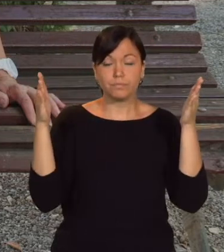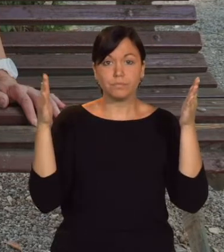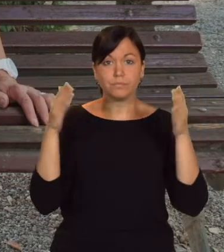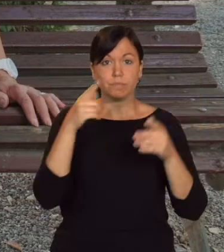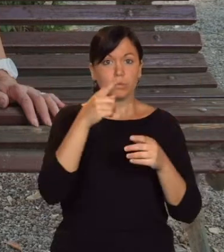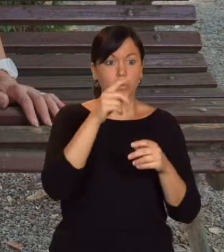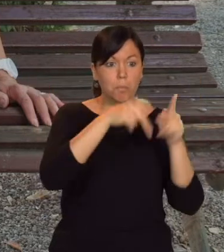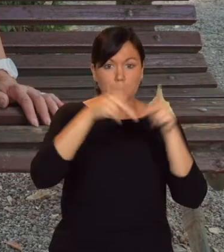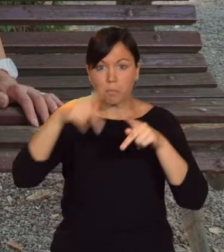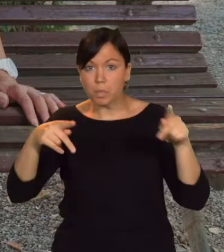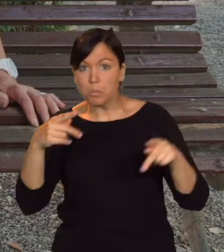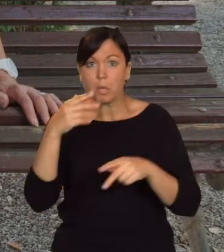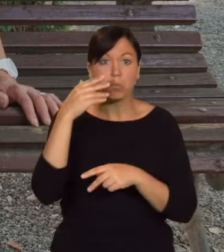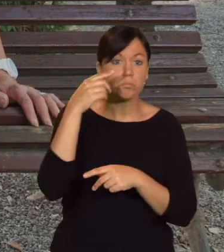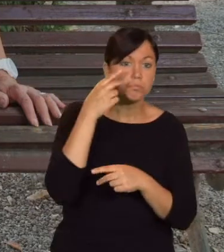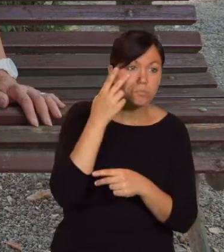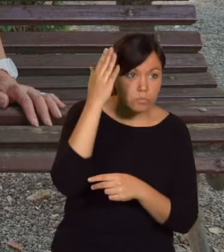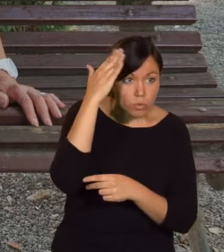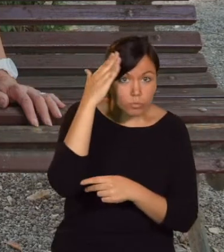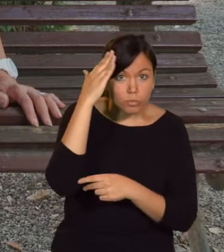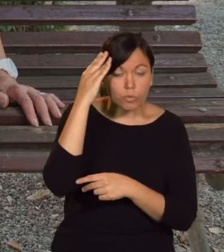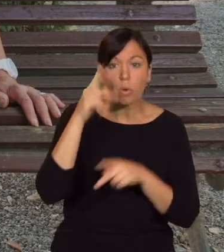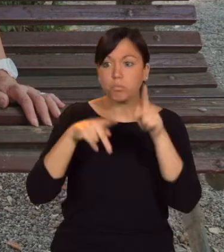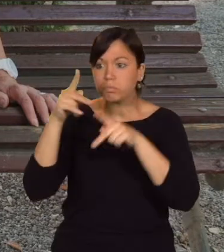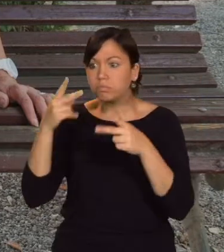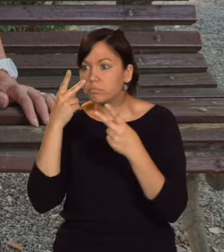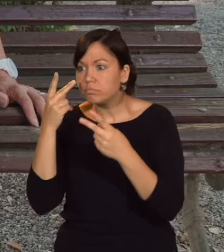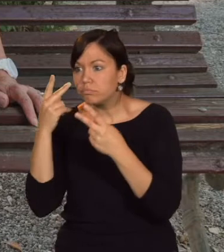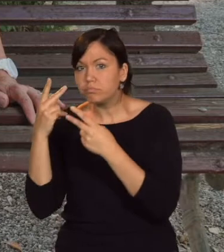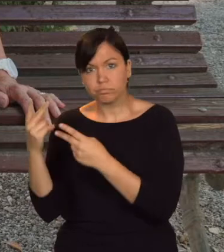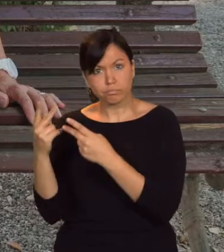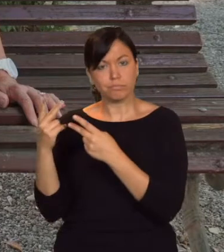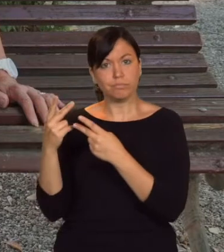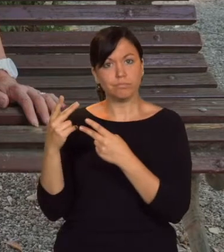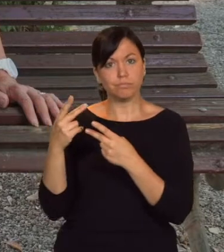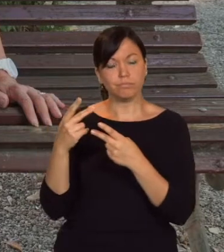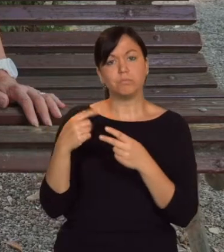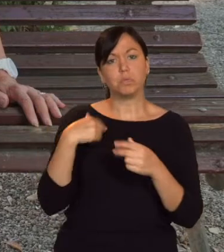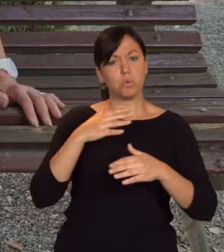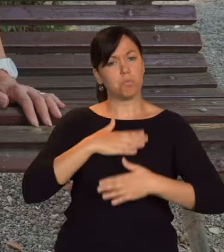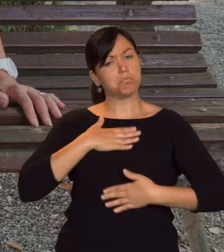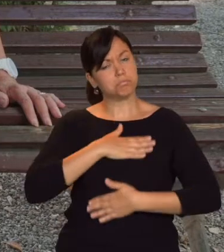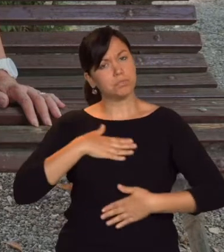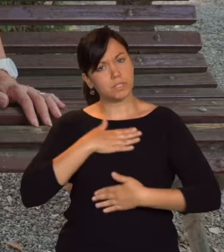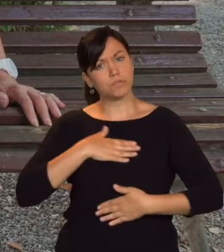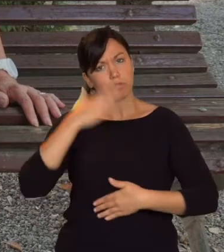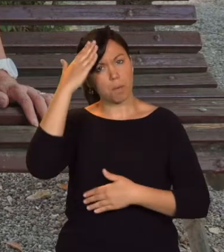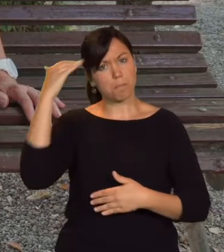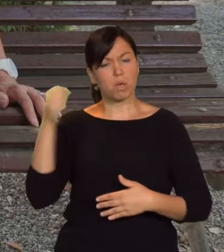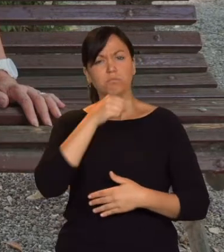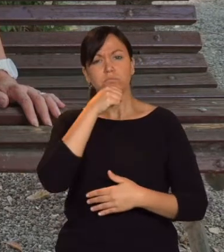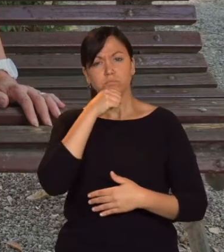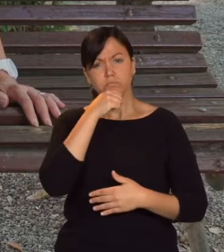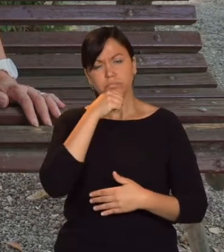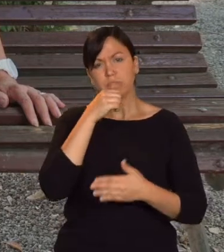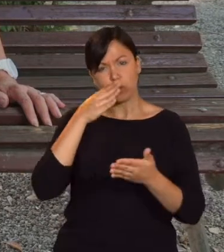que vayas conociendo gente, que vayas conociendo cosas que no has visto nunca y bueno, y a pasarlo bien porque las personas mayores